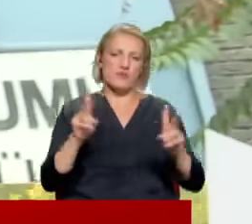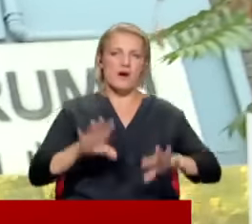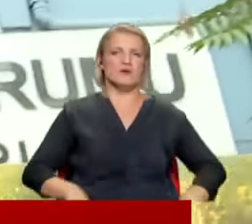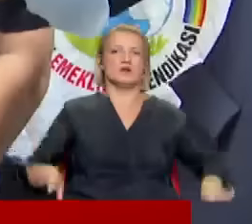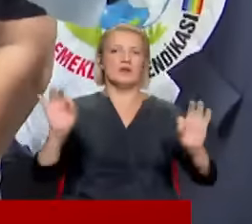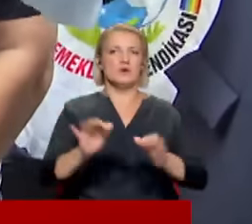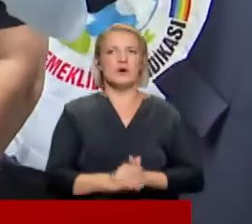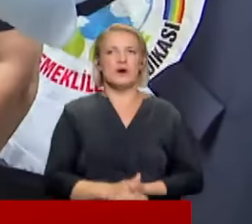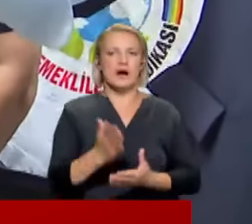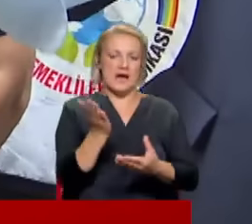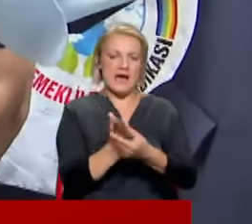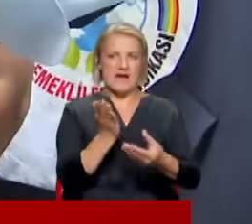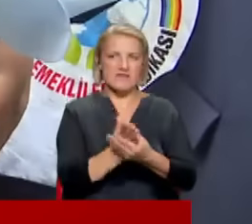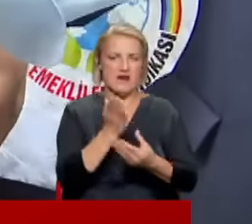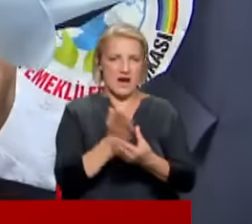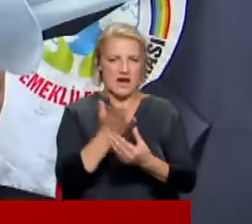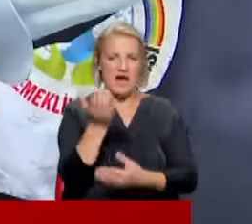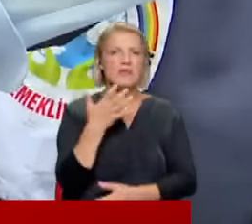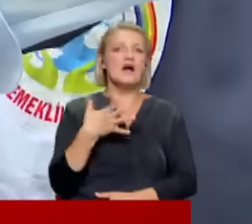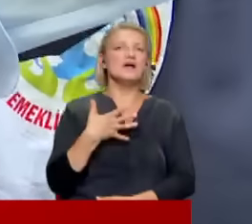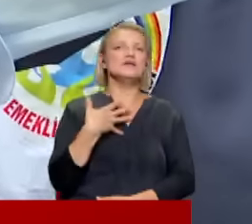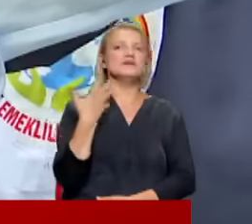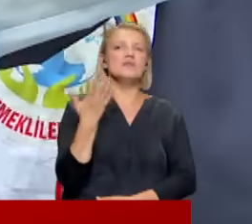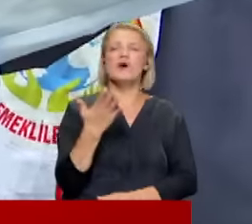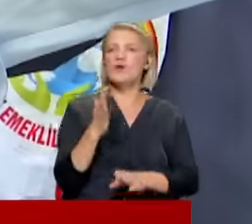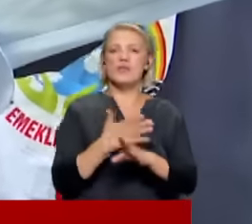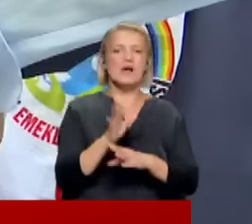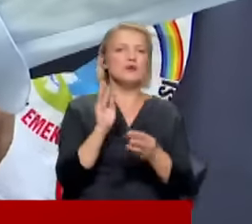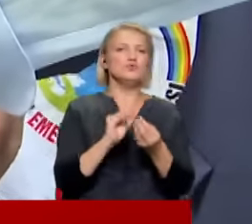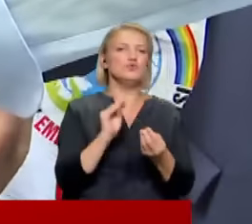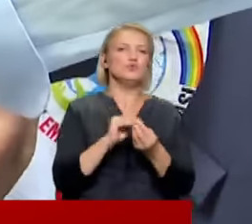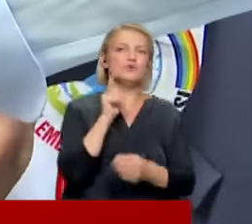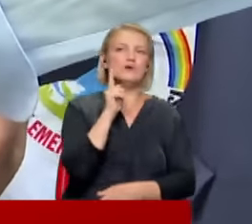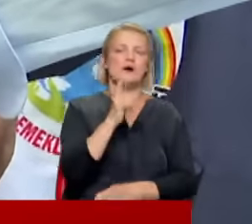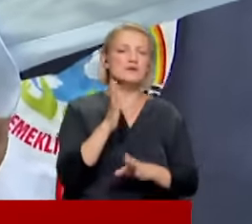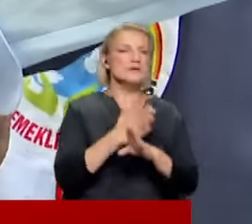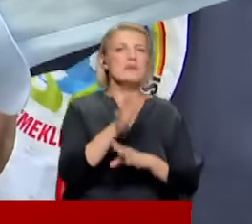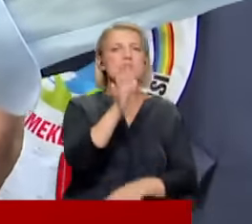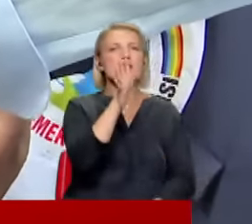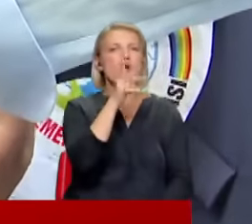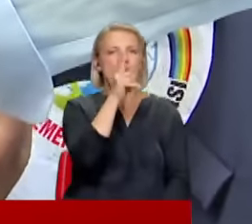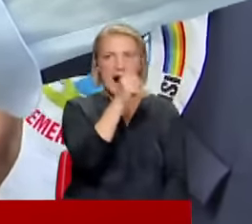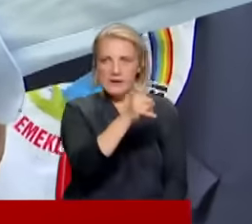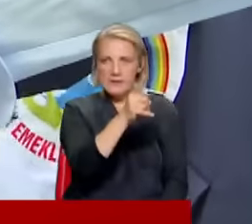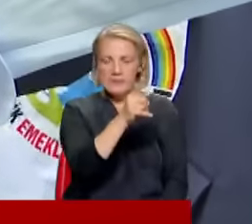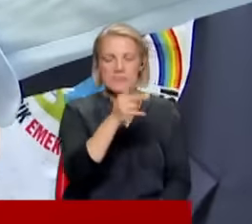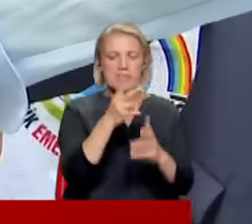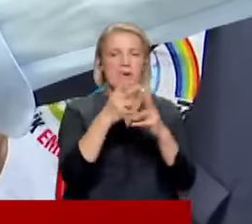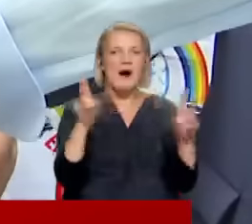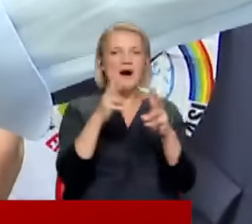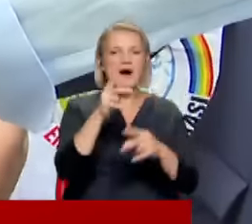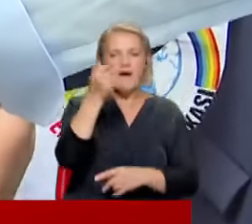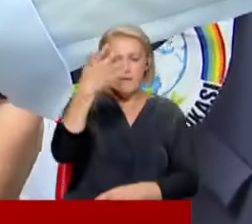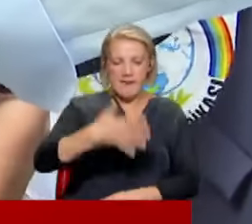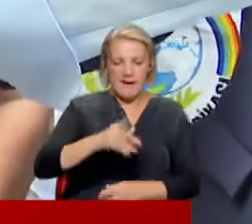hazırlanıyorlar alm istemiyorlar Çünkü suçlular Çünkü biliyorlar ki açıkladı